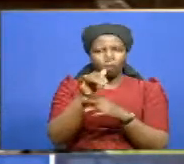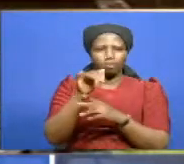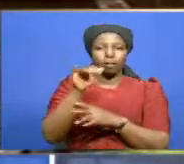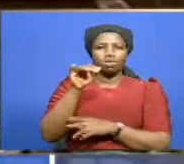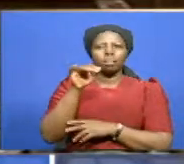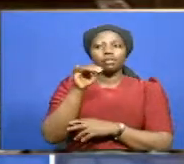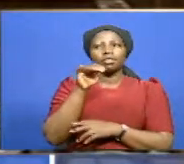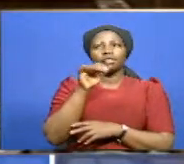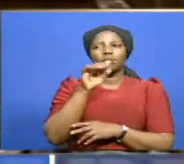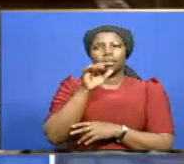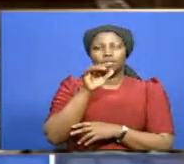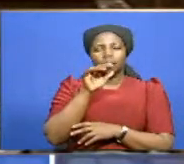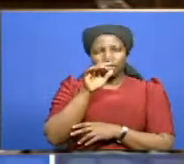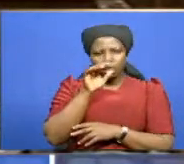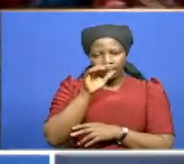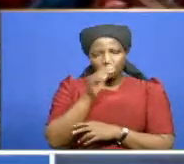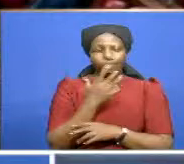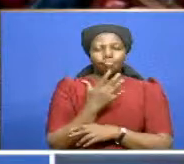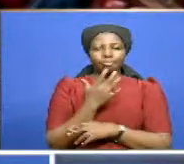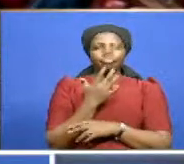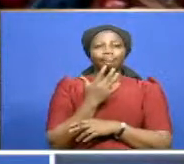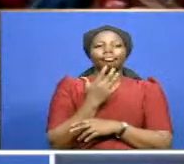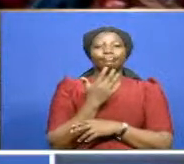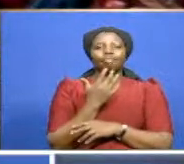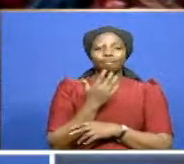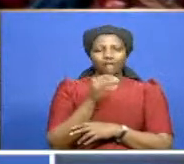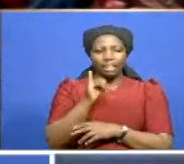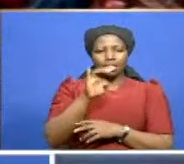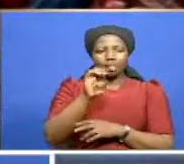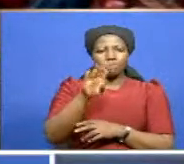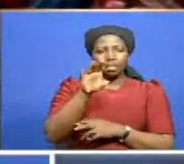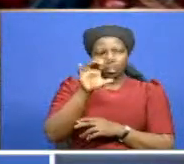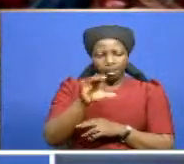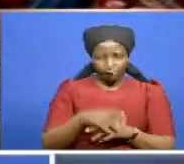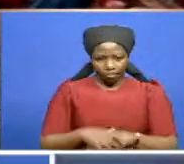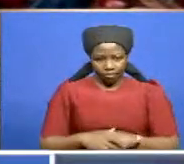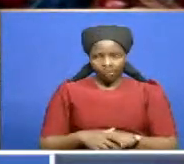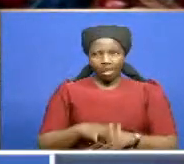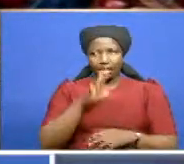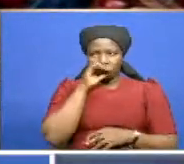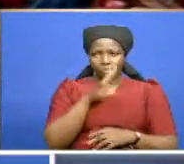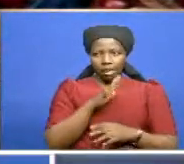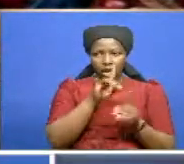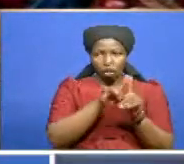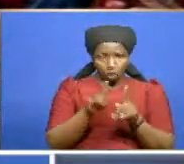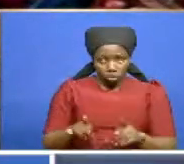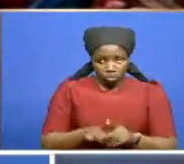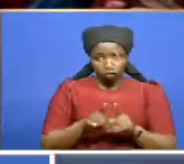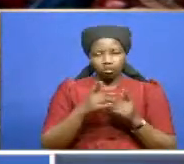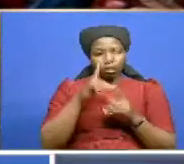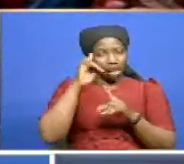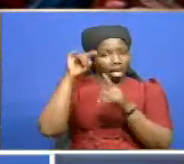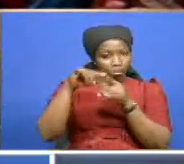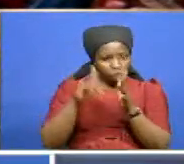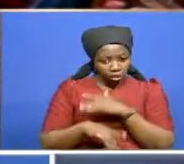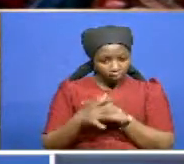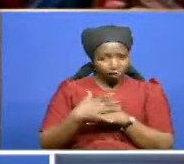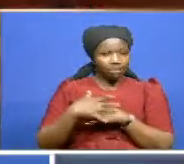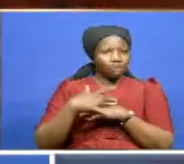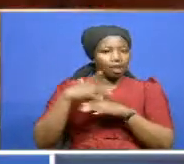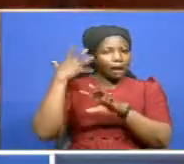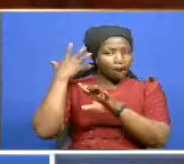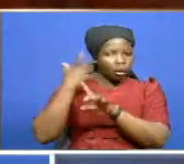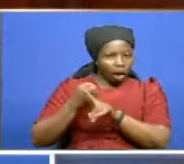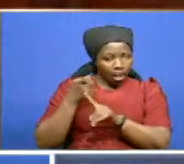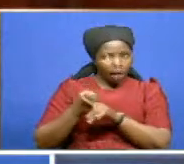nchini. Maspika hao waliazimia kutojumuisha maazimio ya mabunge ya kaunti ya Baringo, Kwale na Nyamira kwenye